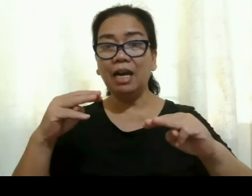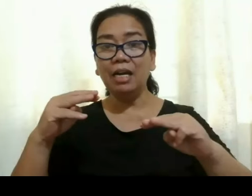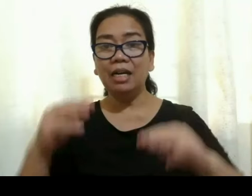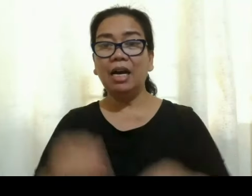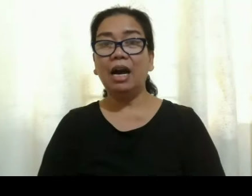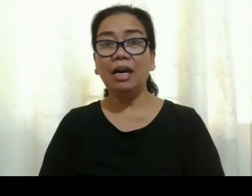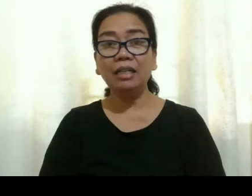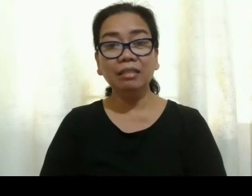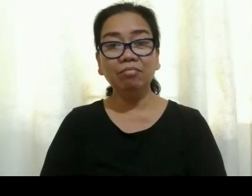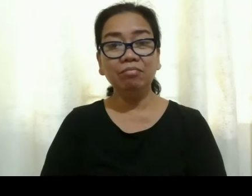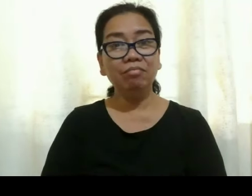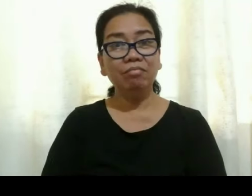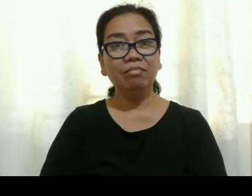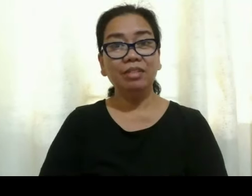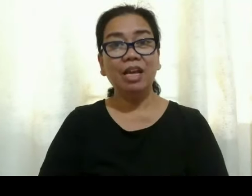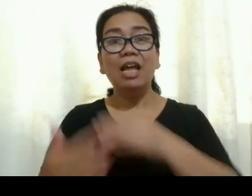pinamamahalaan nila ang